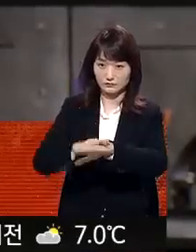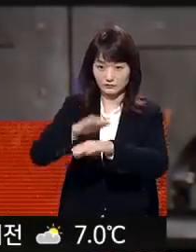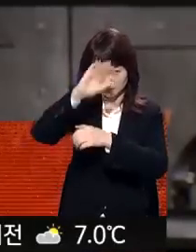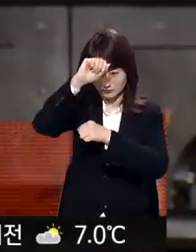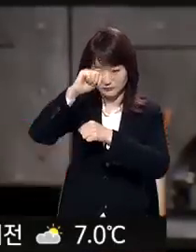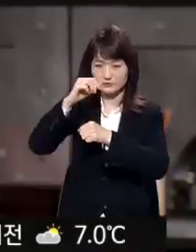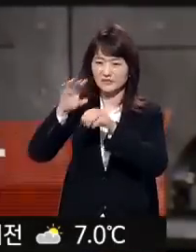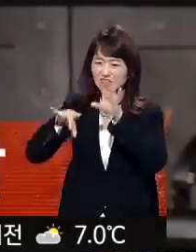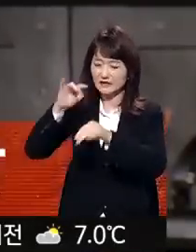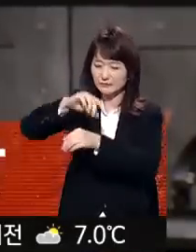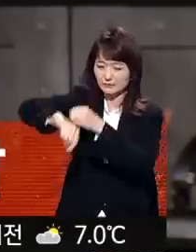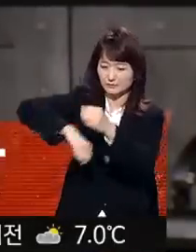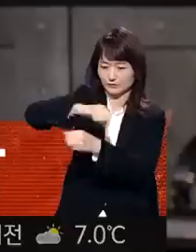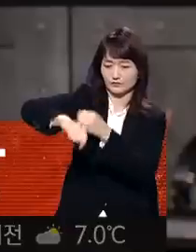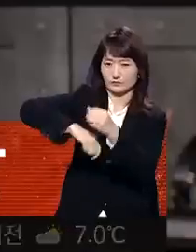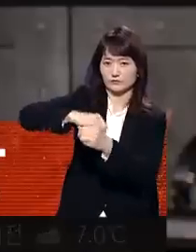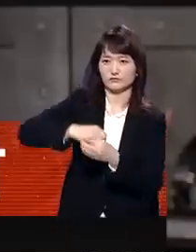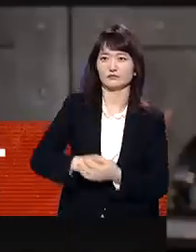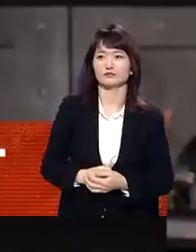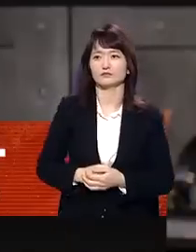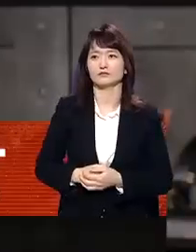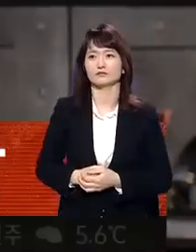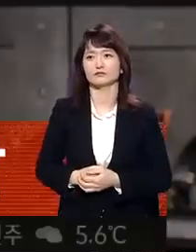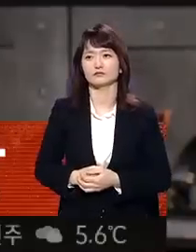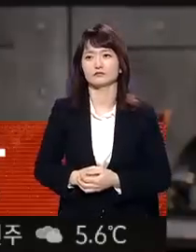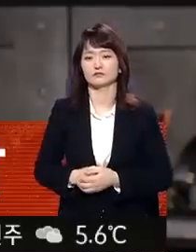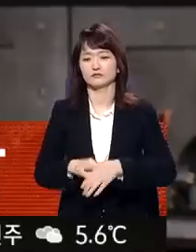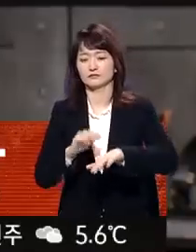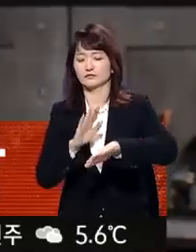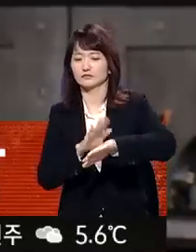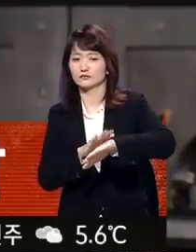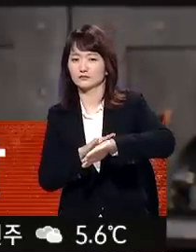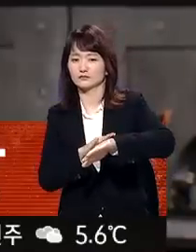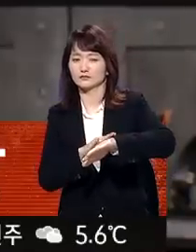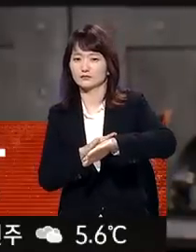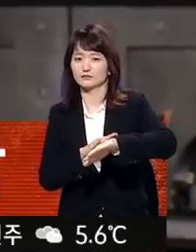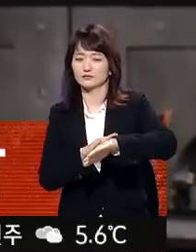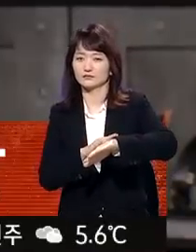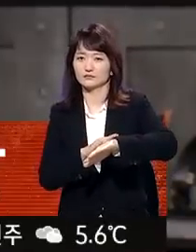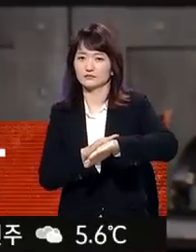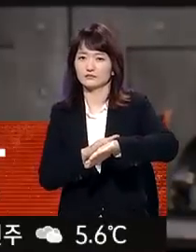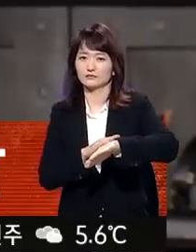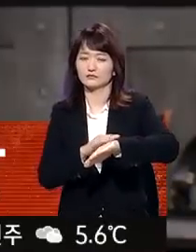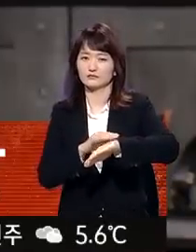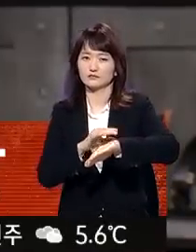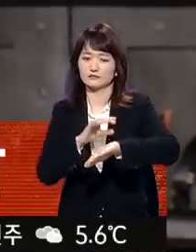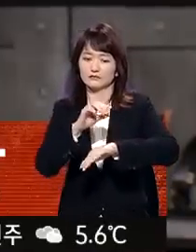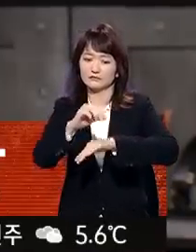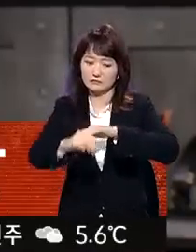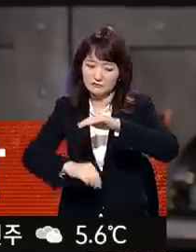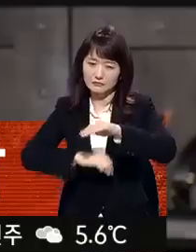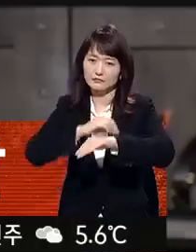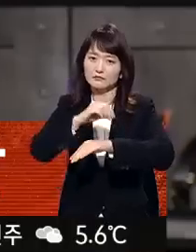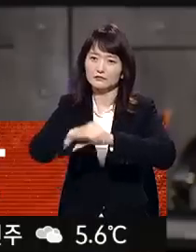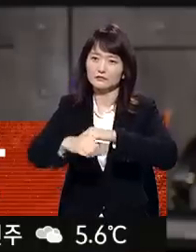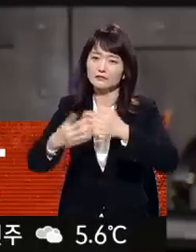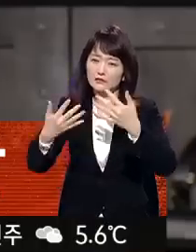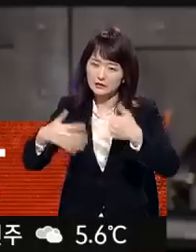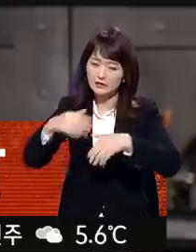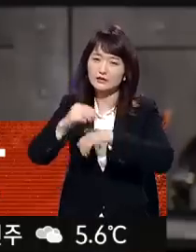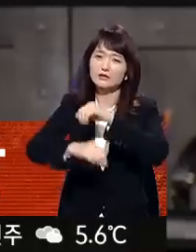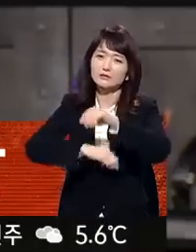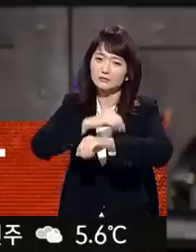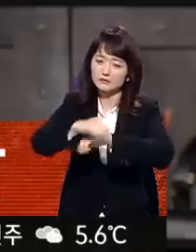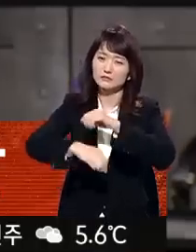묶었습니다. 근데 한쪽 팔만 느슨하게 묶었어요. 차이가 있는 거예요. 그리고 그 머리를 보니까 머리에